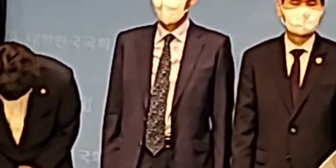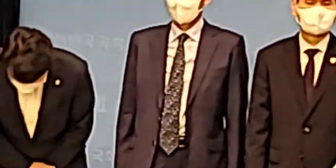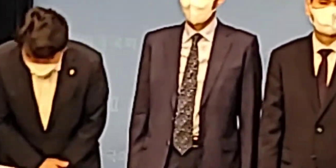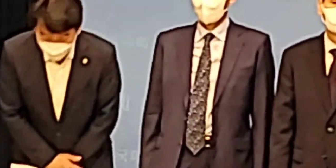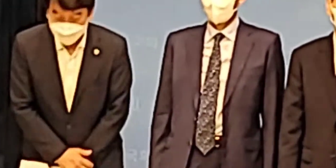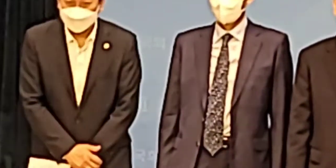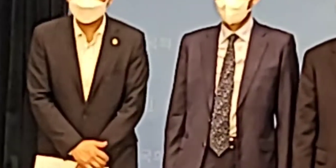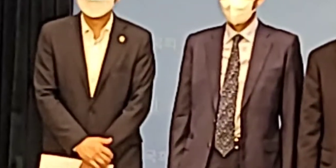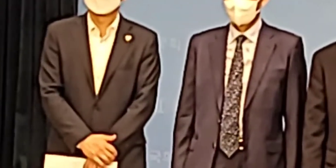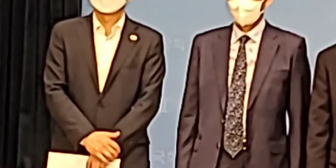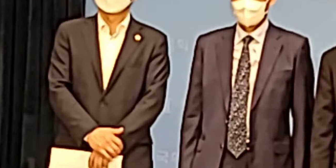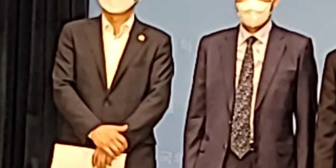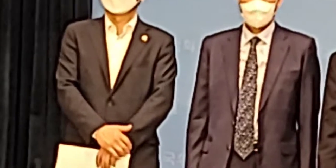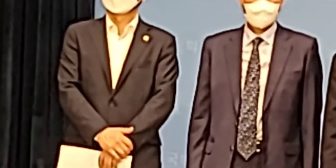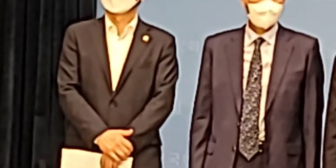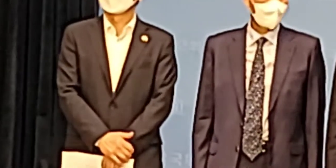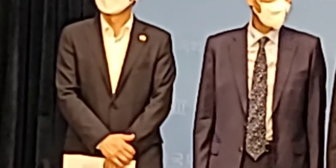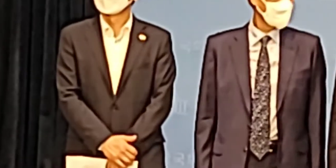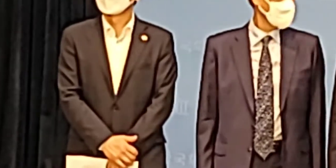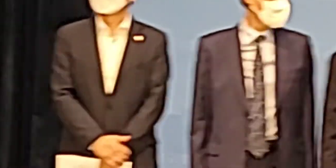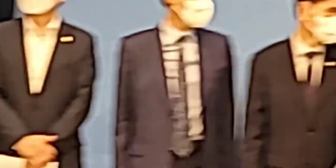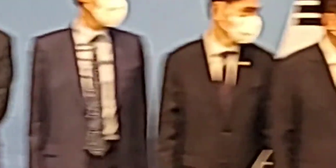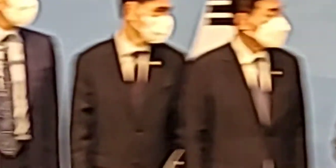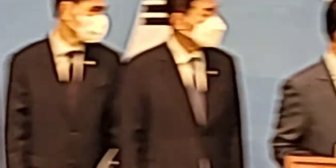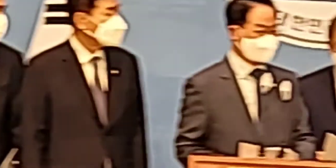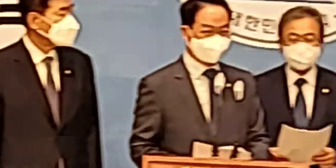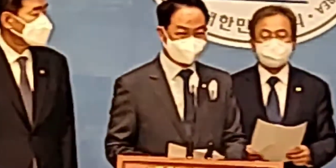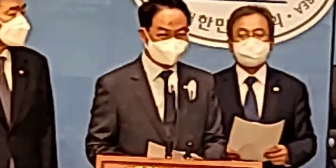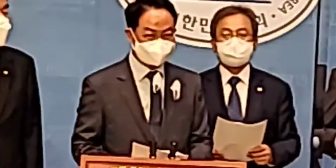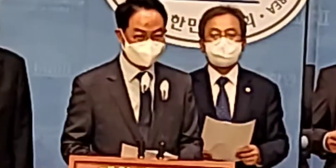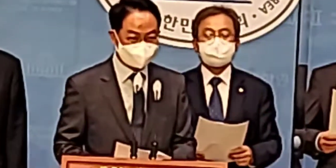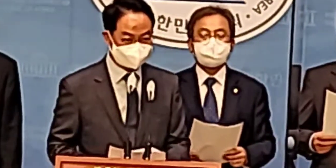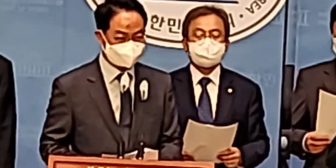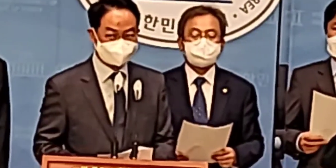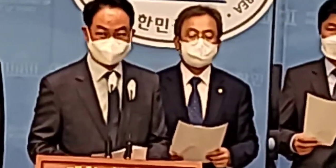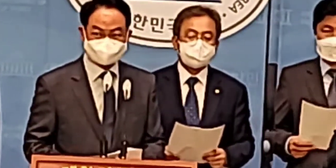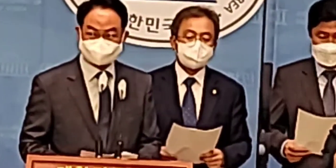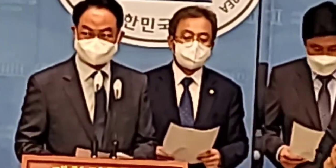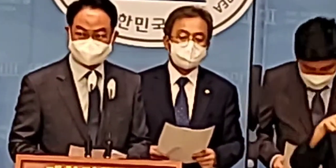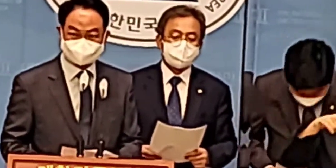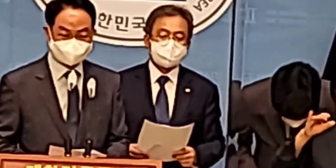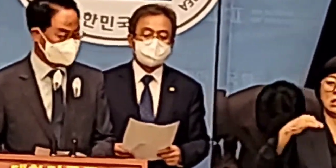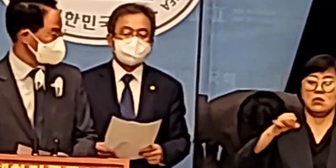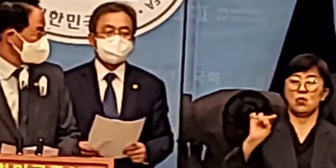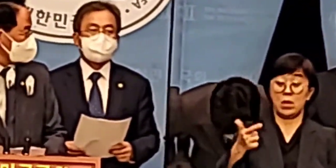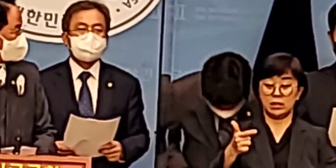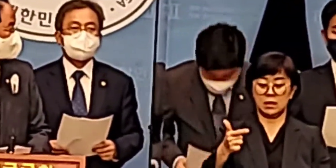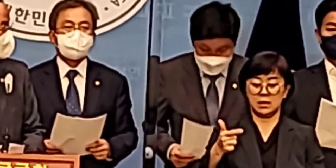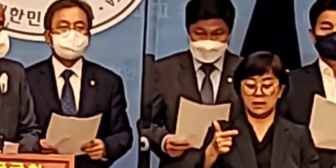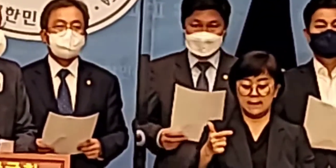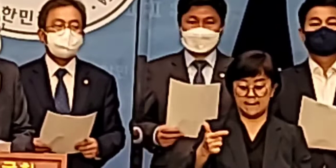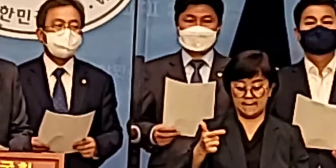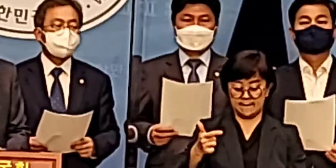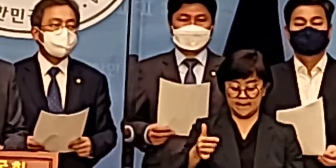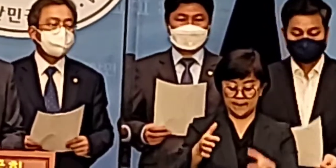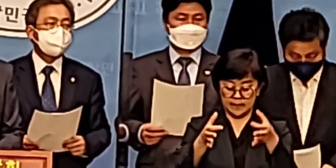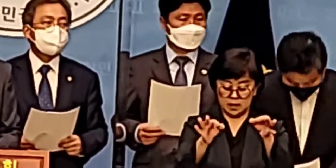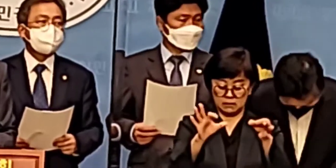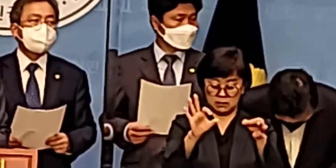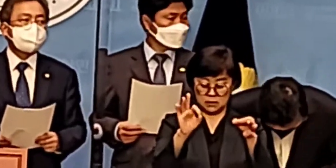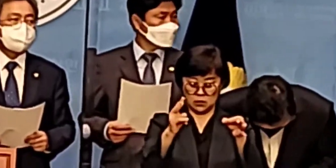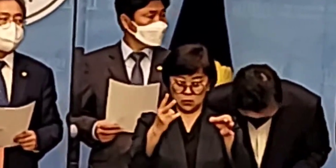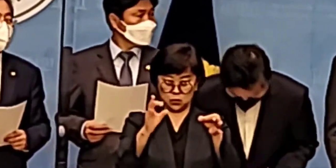주셨습니다. 송기원 의원님 참석해 주셨습니다. 홍기원 의원님 참석해 주셨습니다.